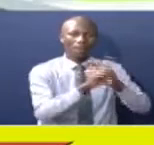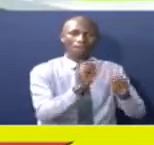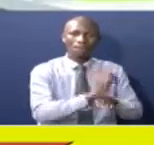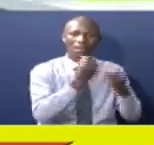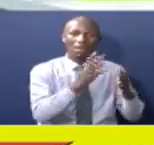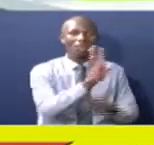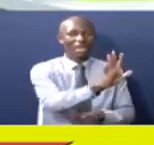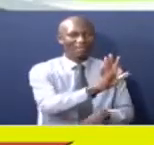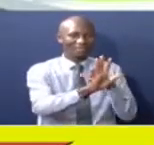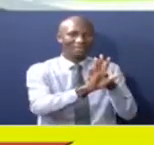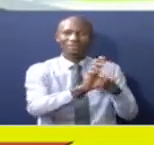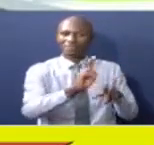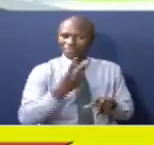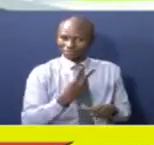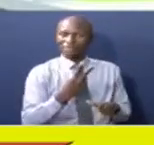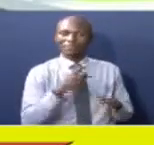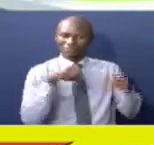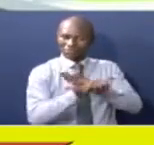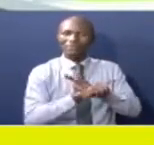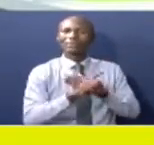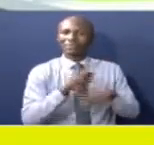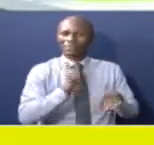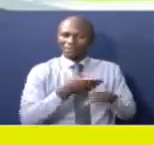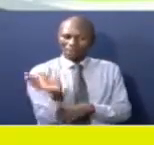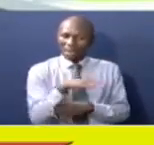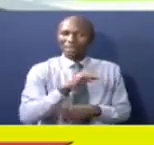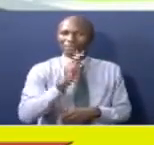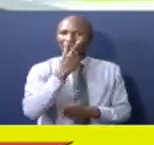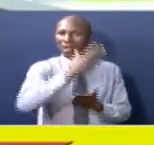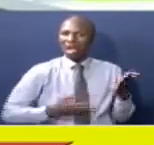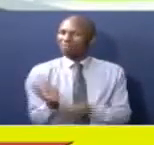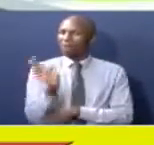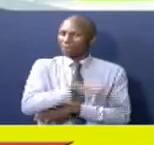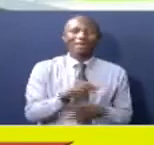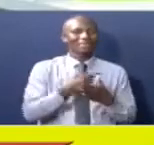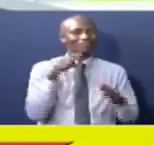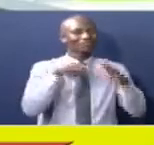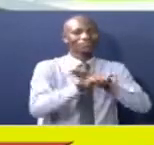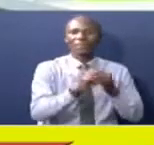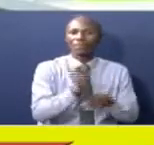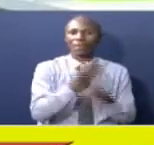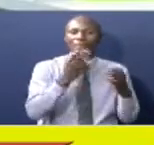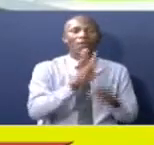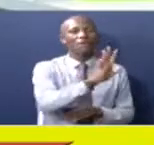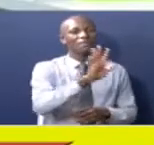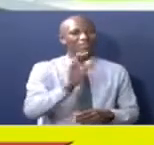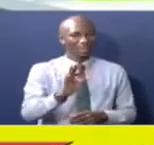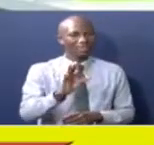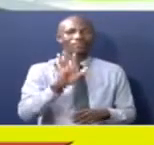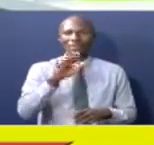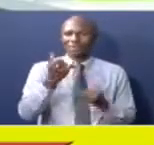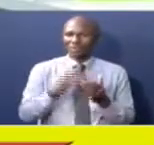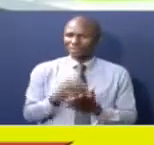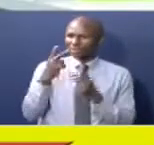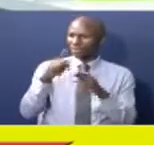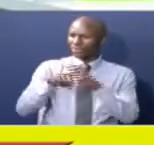ya katano mbao ya keli amibinga mami na kusioka ndini wa second half wala umibingie ndatikani ya miongo etano na itatu na indi musisi ya tuikuwa